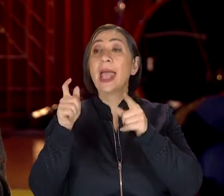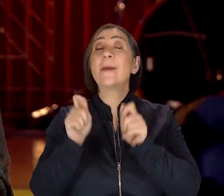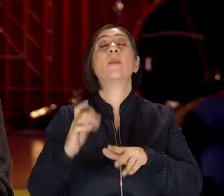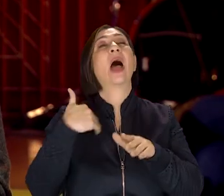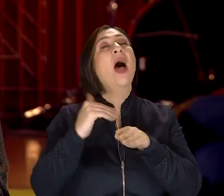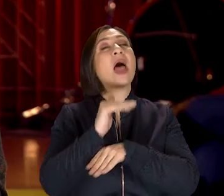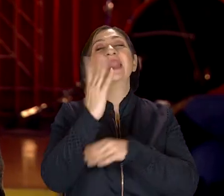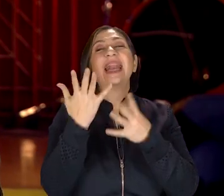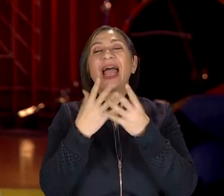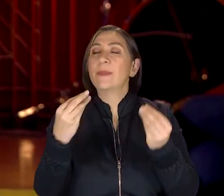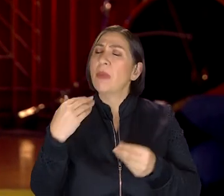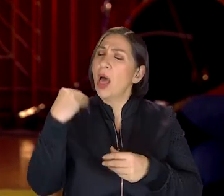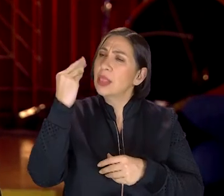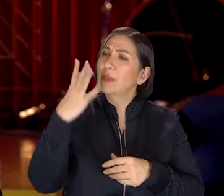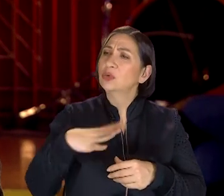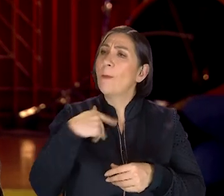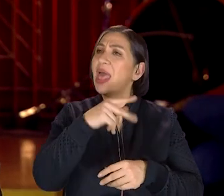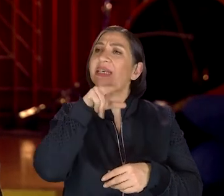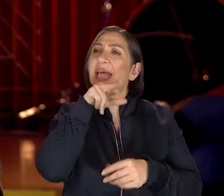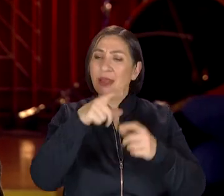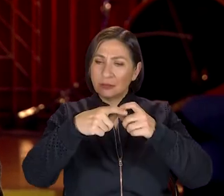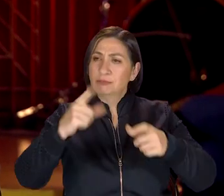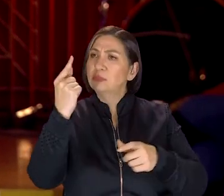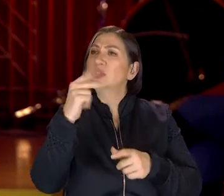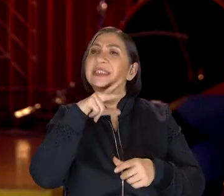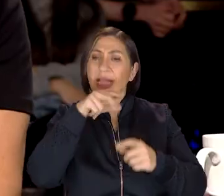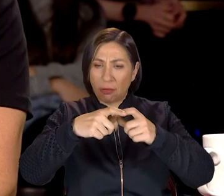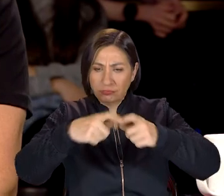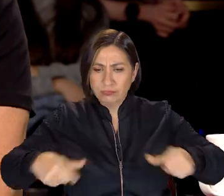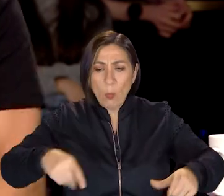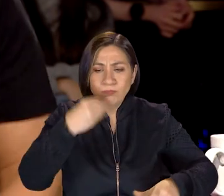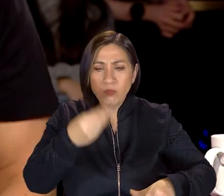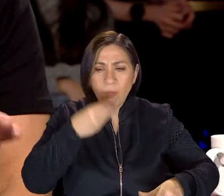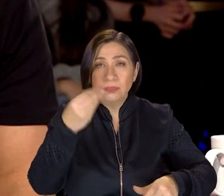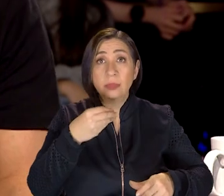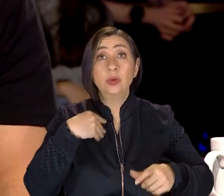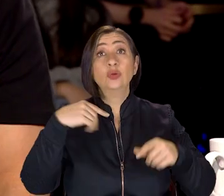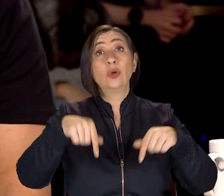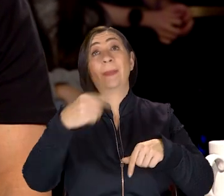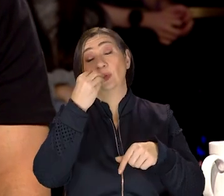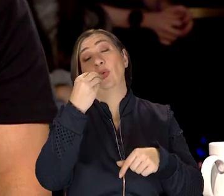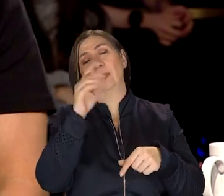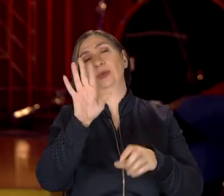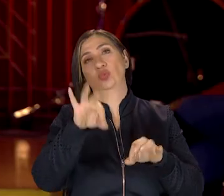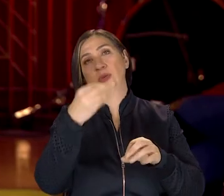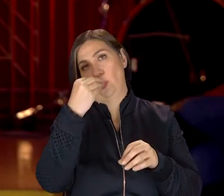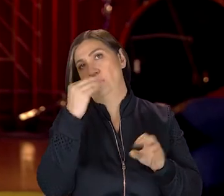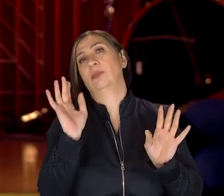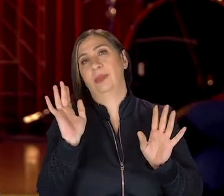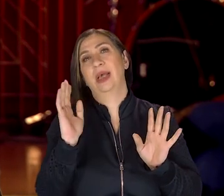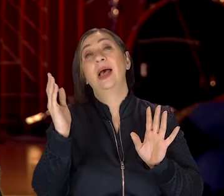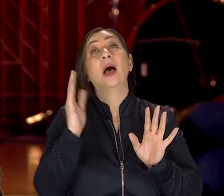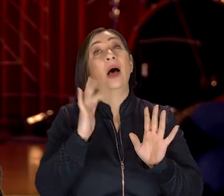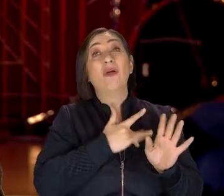hayatta ne kaybettiğimi anlamak istiyorum. Mesela ben o İskenderci'ye gidip 1,5 İskender'i söyleyip onu yiyordum. Ben de yiyorum şu anda canım. Ha, şu anda yiyor musun? Yiyorum tabii.